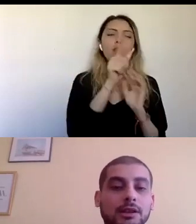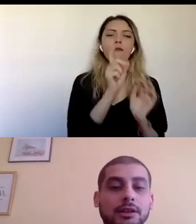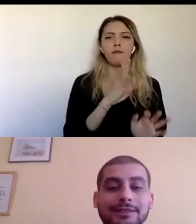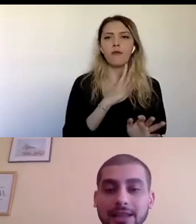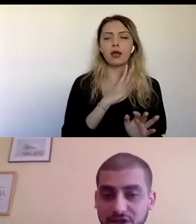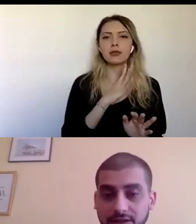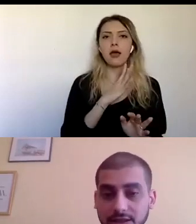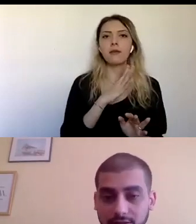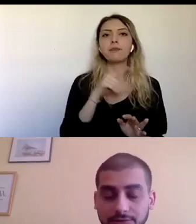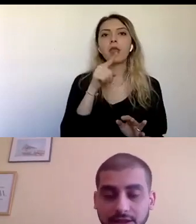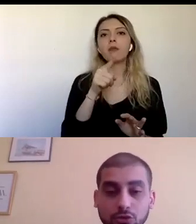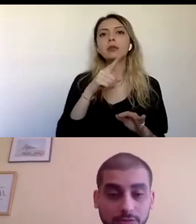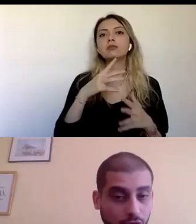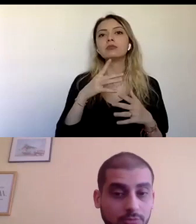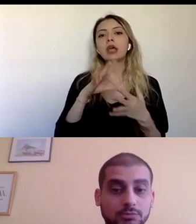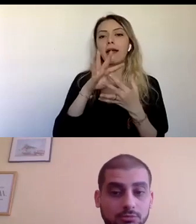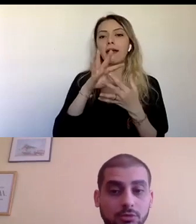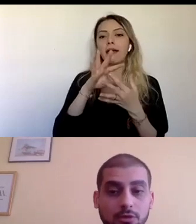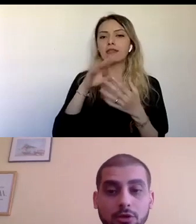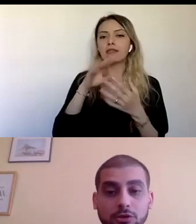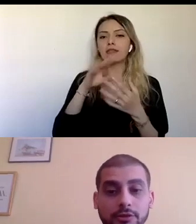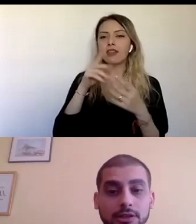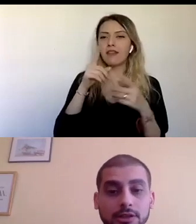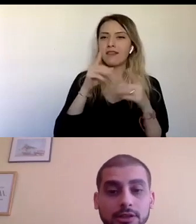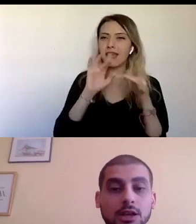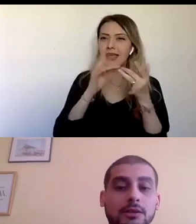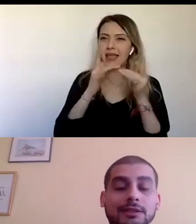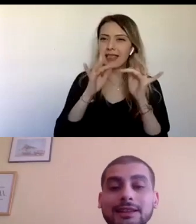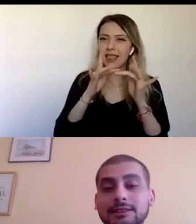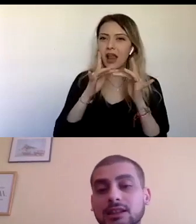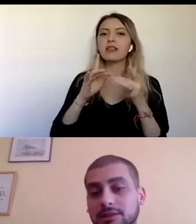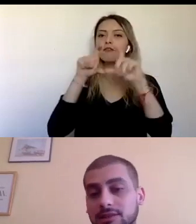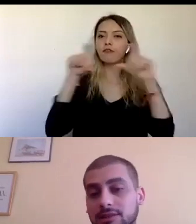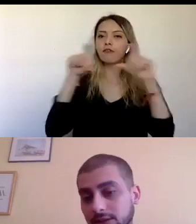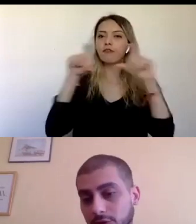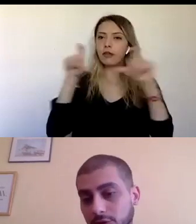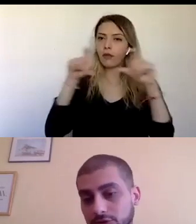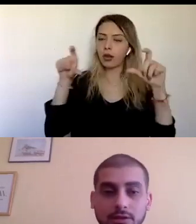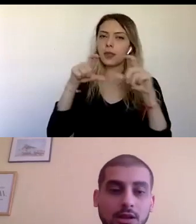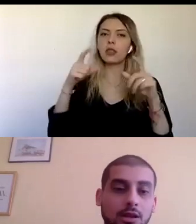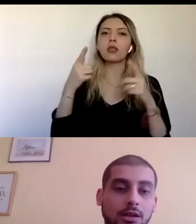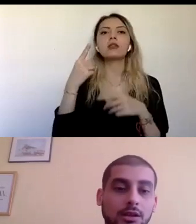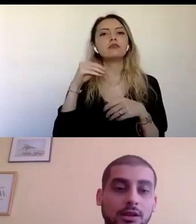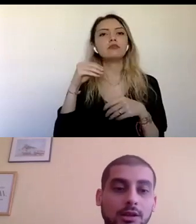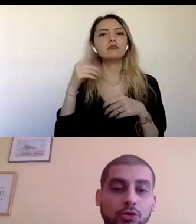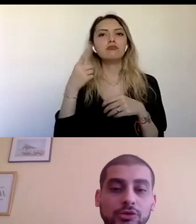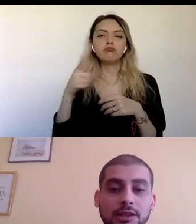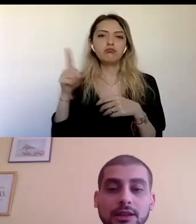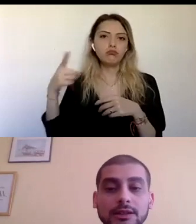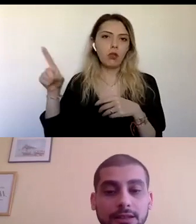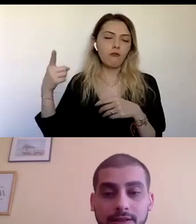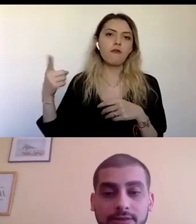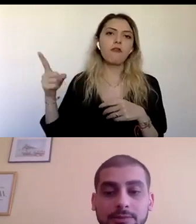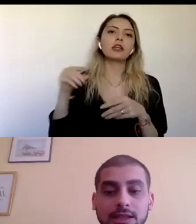tarafından, internet şirketleri tarafından, Türk Telekom örnek olarak tarafından izlenemez halde olacaktır. Bu